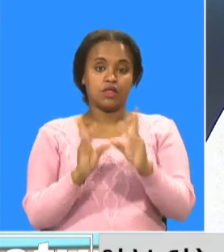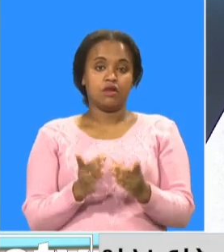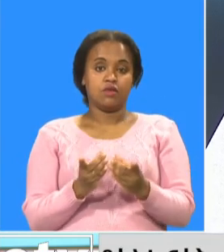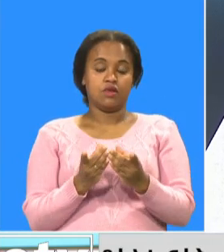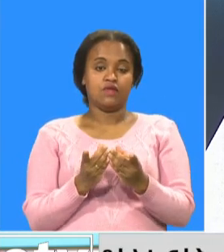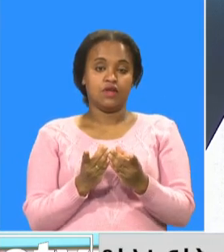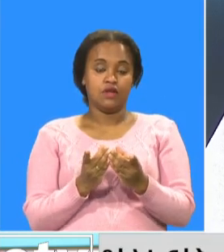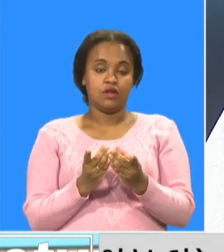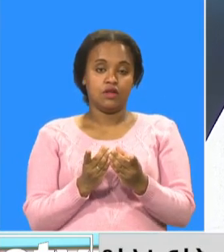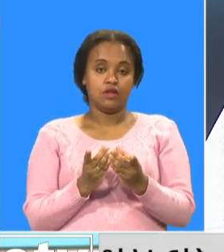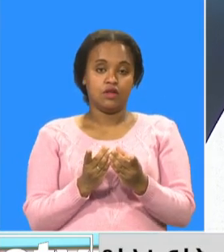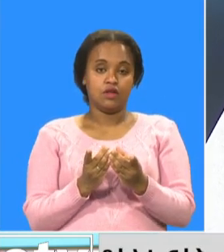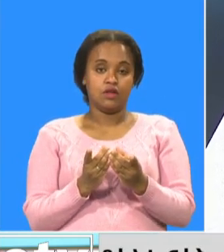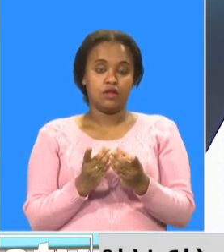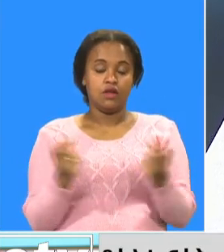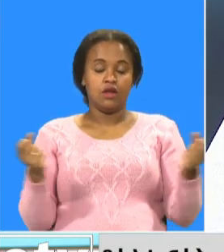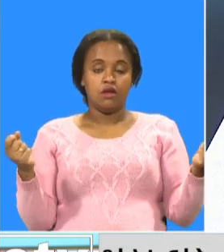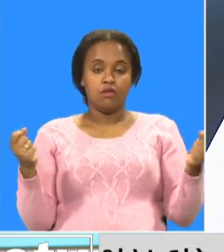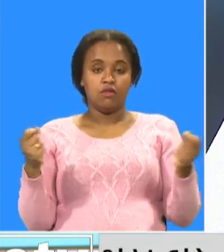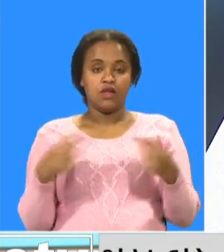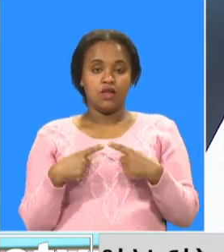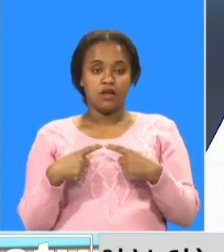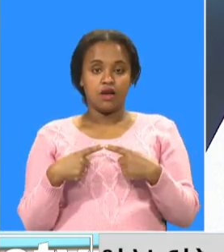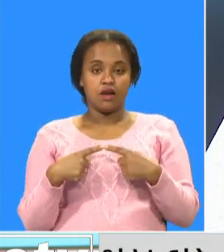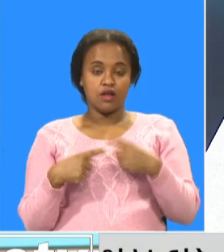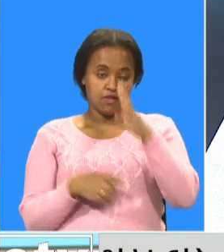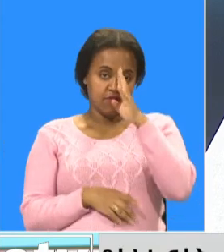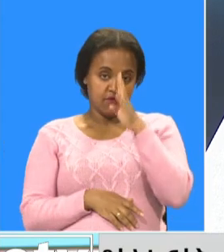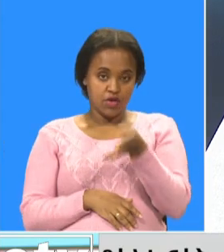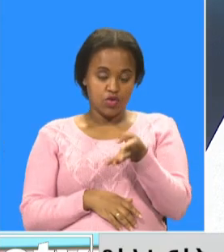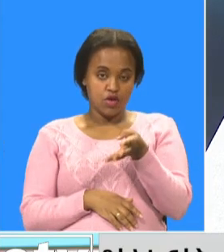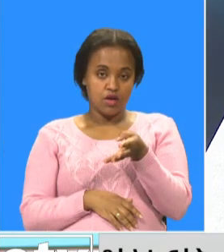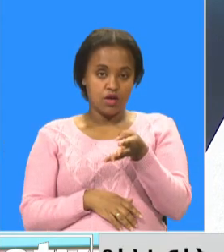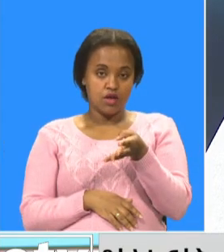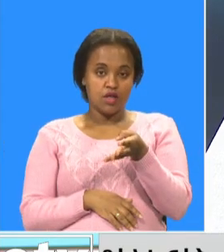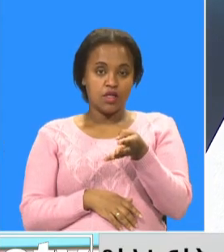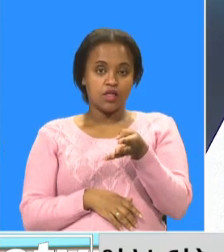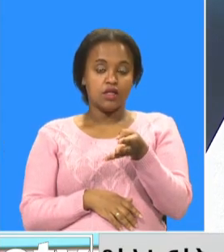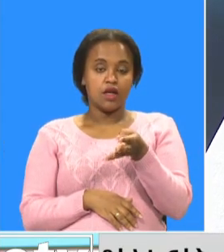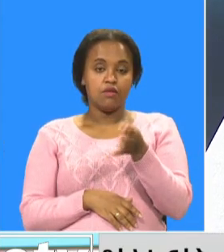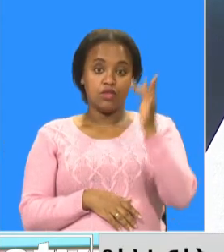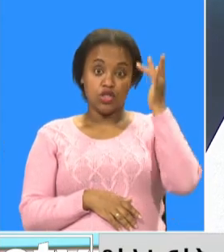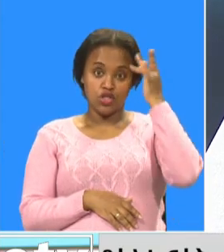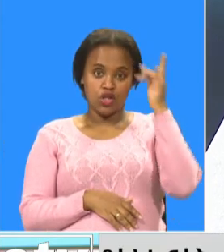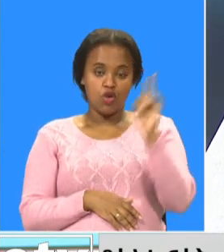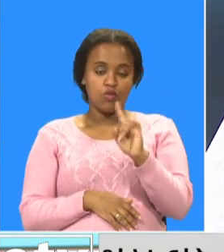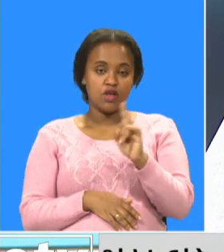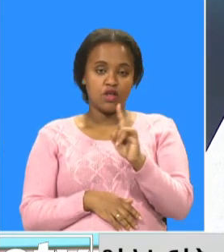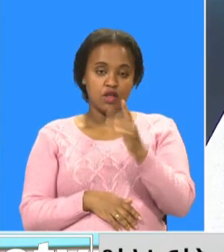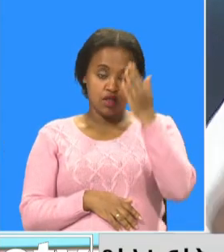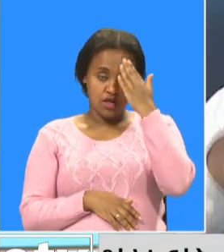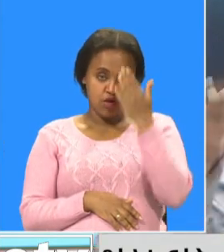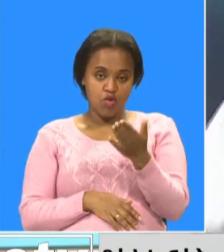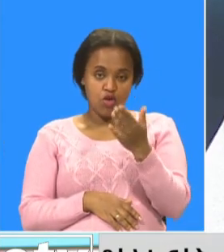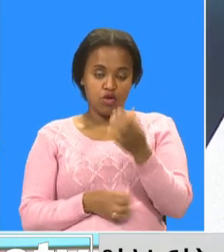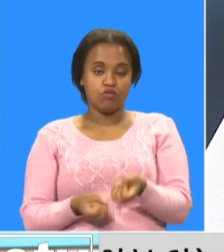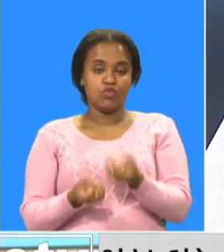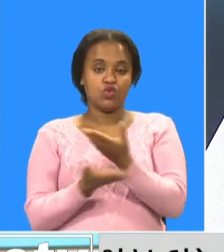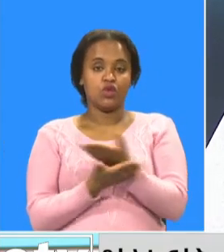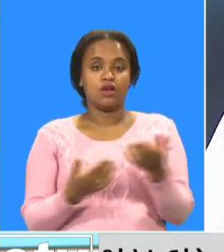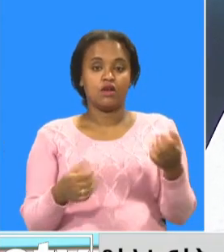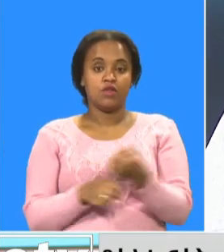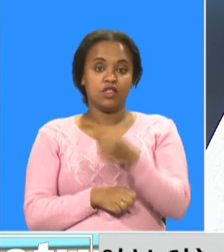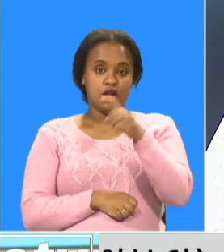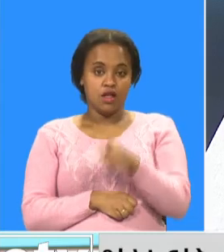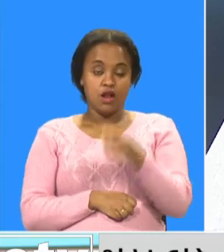ፓኒክ አድርጓል፣ መደናገጥን ፈጥሯል። ስለዚህ ምክንያቱም ስለ በሽታው ምንነት ለማወቅም ብዙ ነገር መሰራት